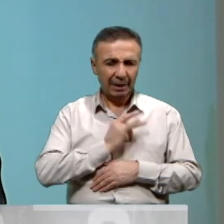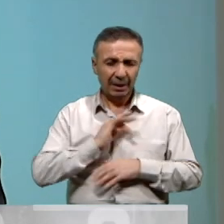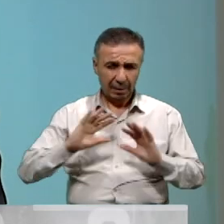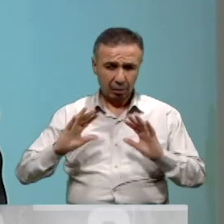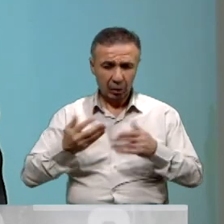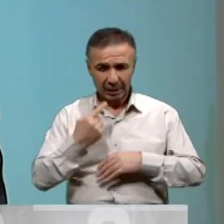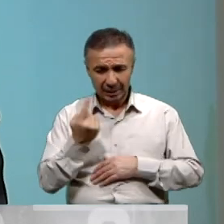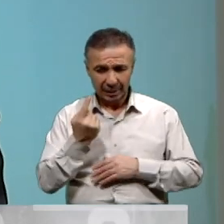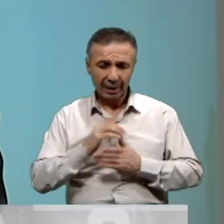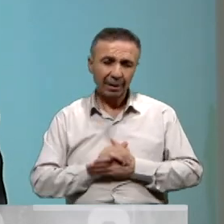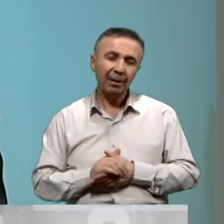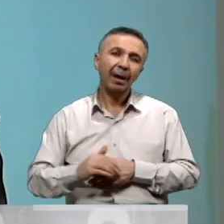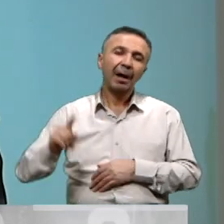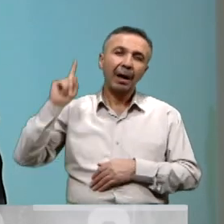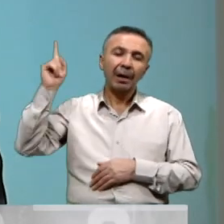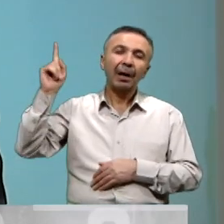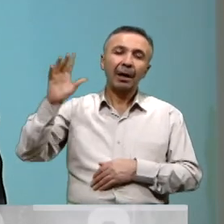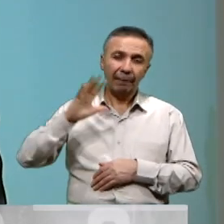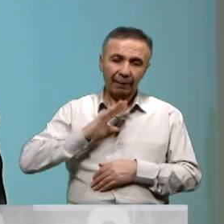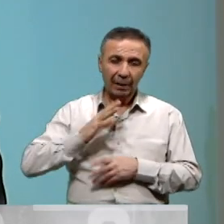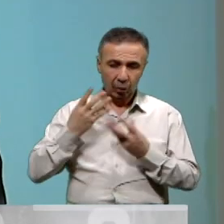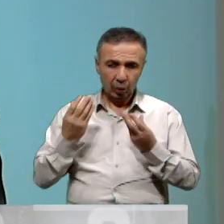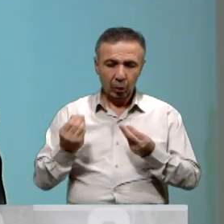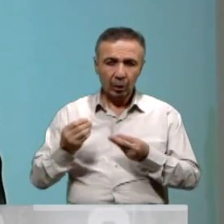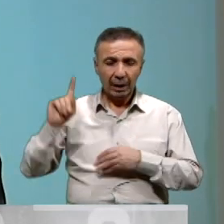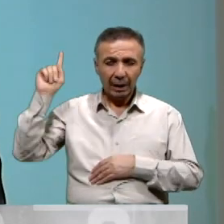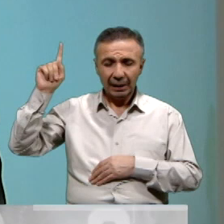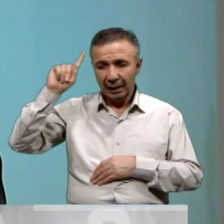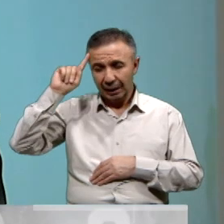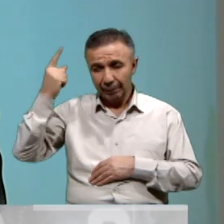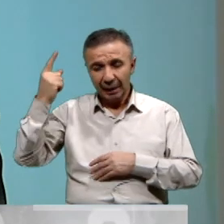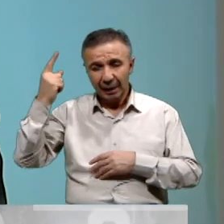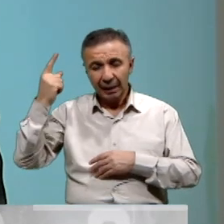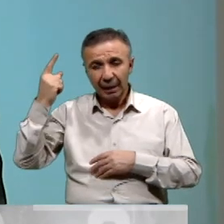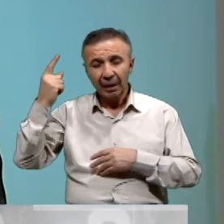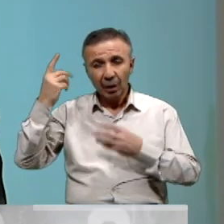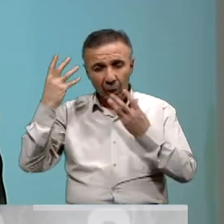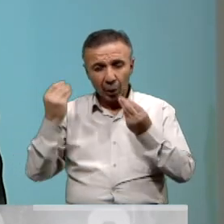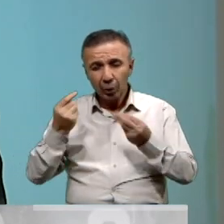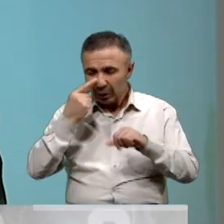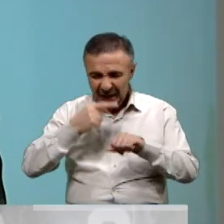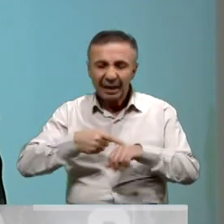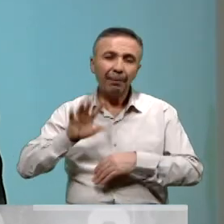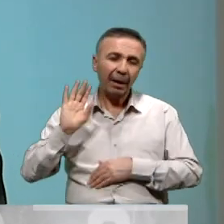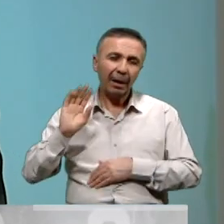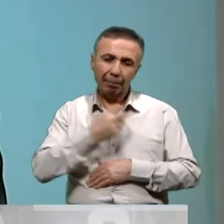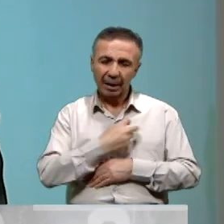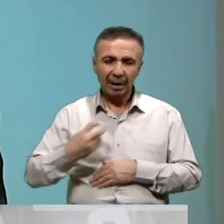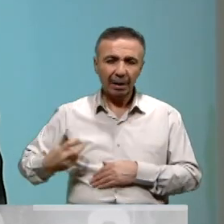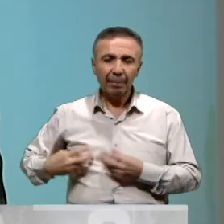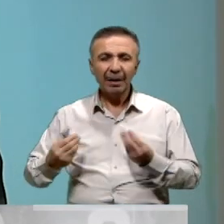şeyler Allah'ın varlığını ve birliğini inkar etmek peygamberleri inkar etmek